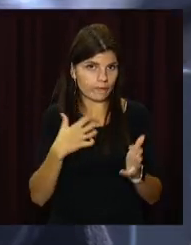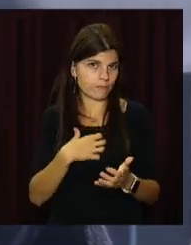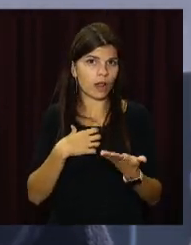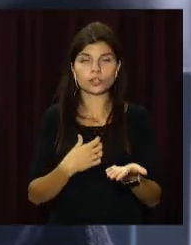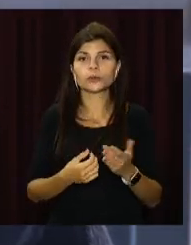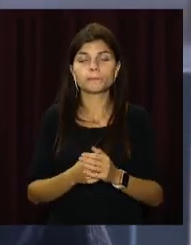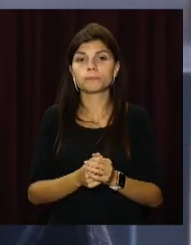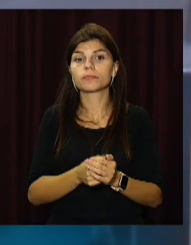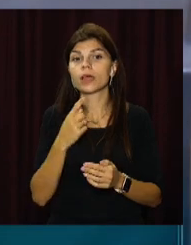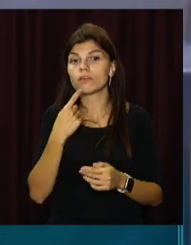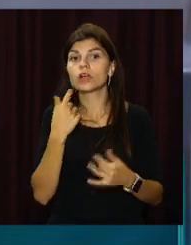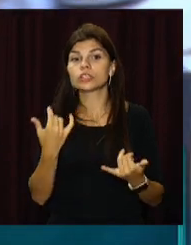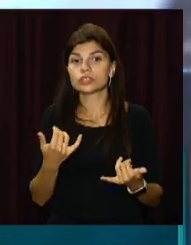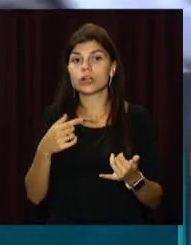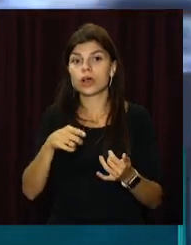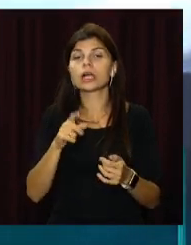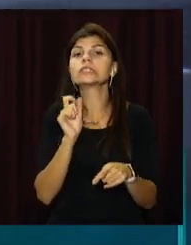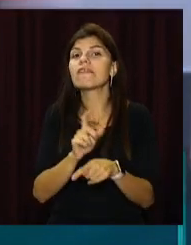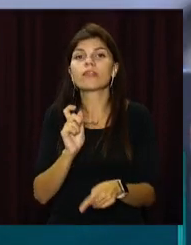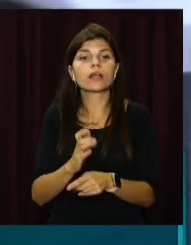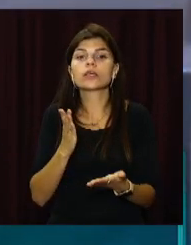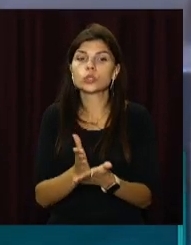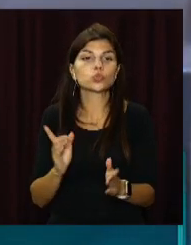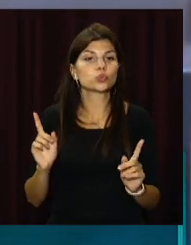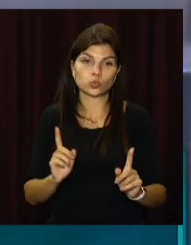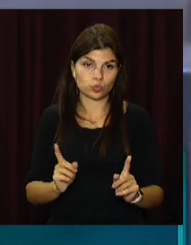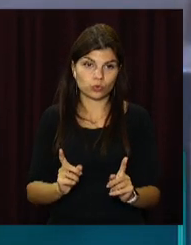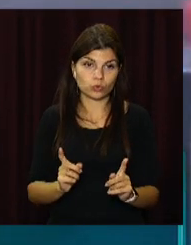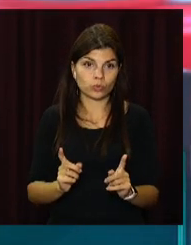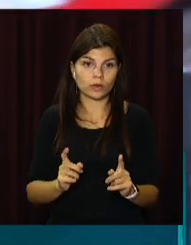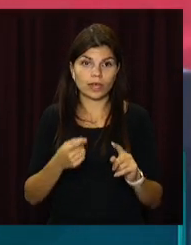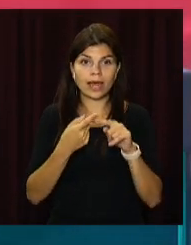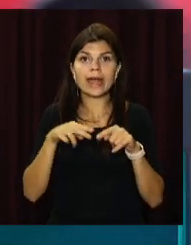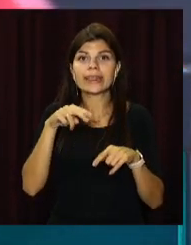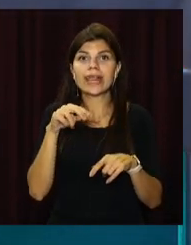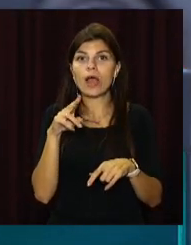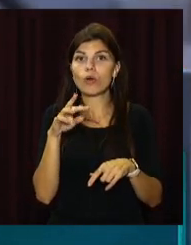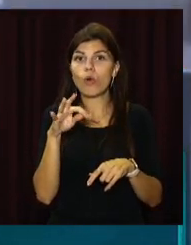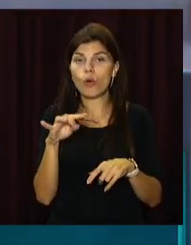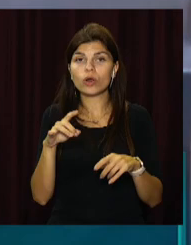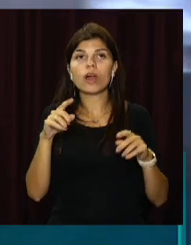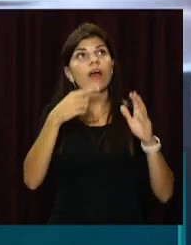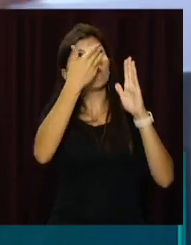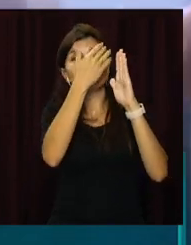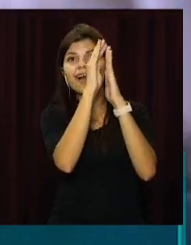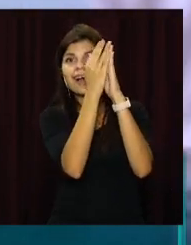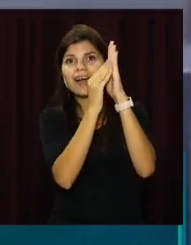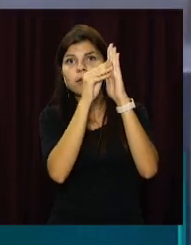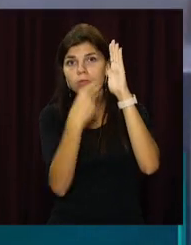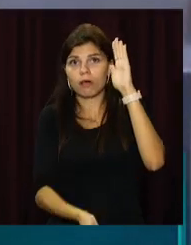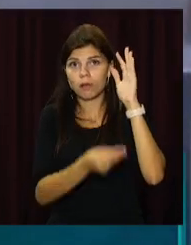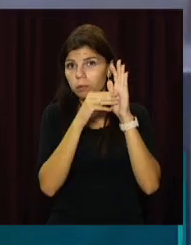Наразі стоїть завдання, щоб декор перестав відпадати, поки не